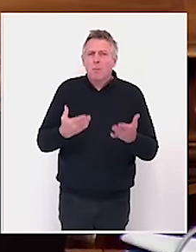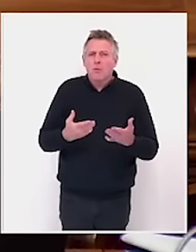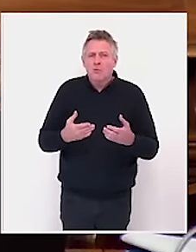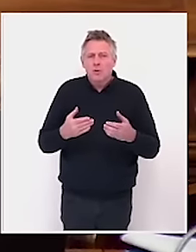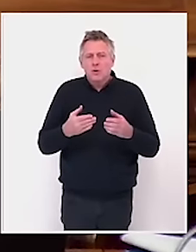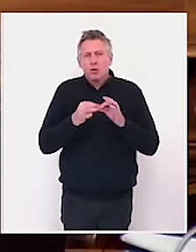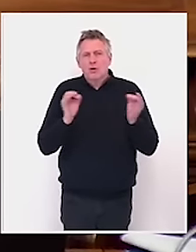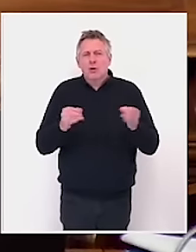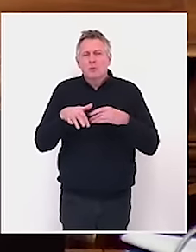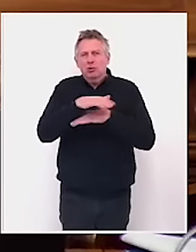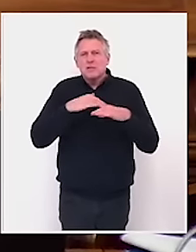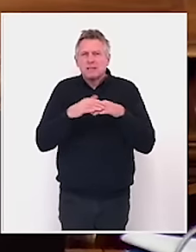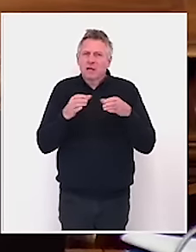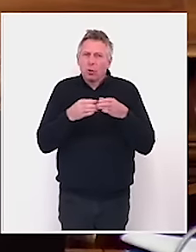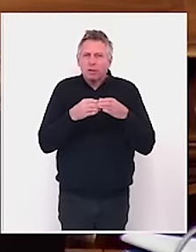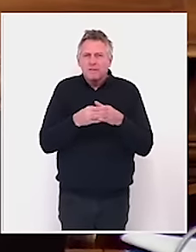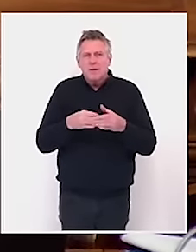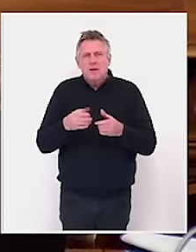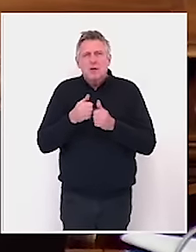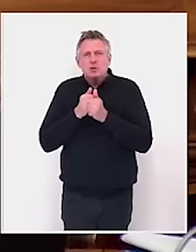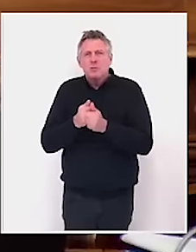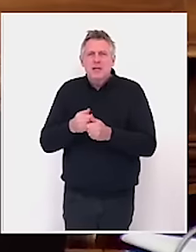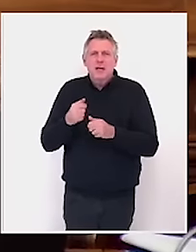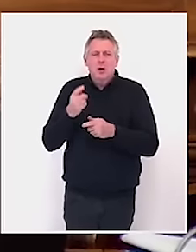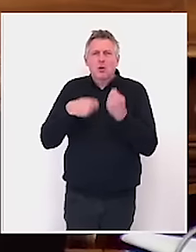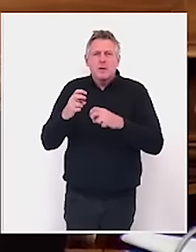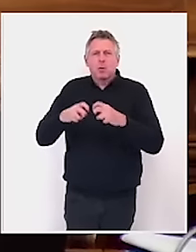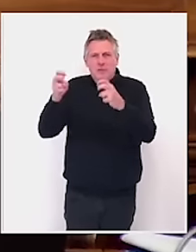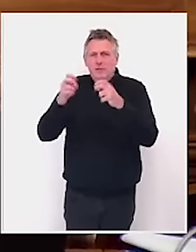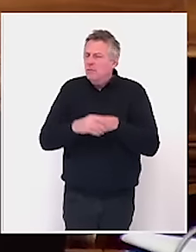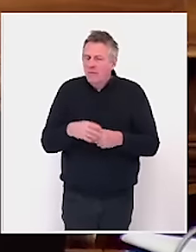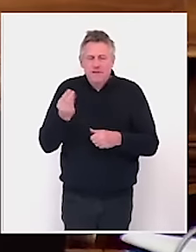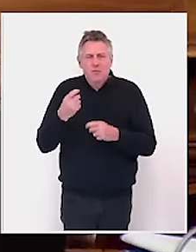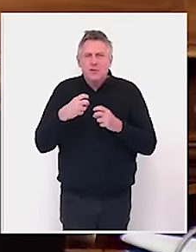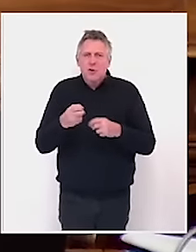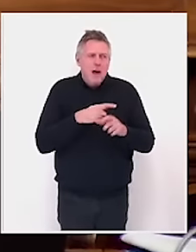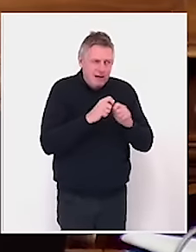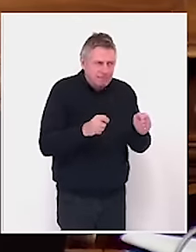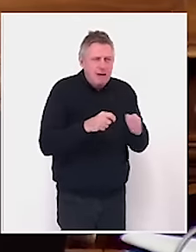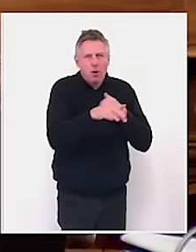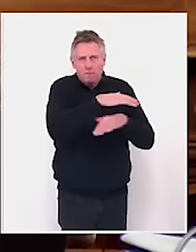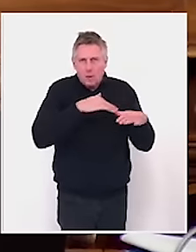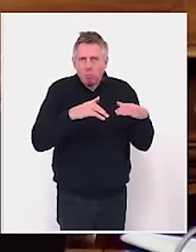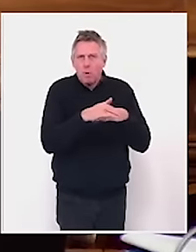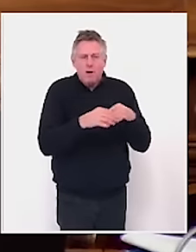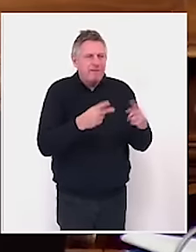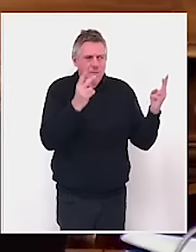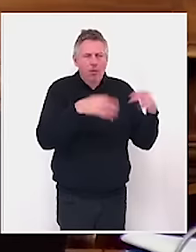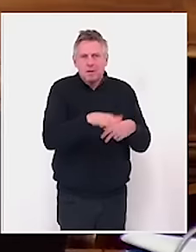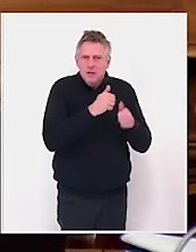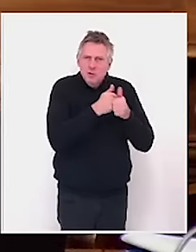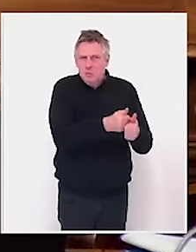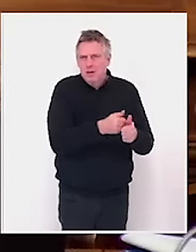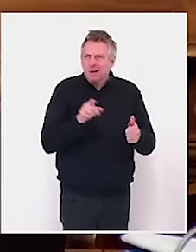collectivement une société qui n'est plus guidée par la croissance économique et la finance, mais par le respect du vivant et de l'environnement, ce qui a été dit un peu dans la présentation. Et il y a une autre phrase